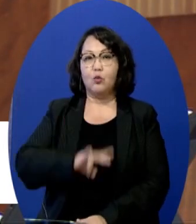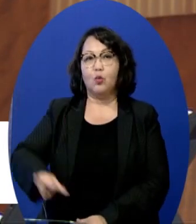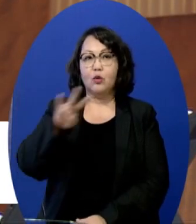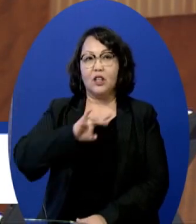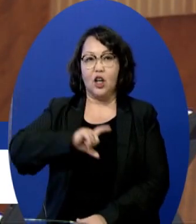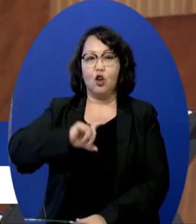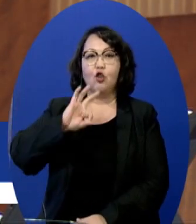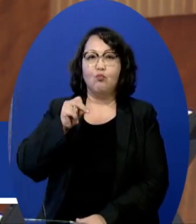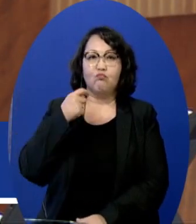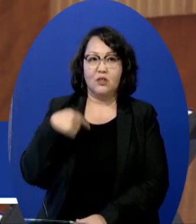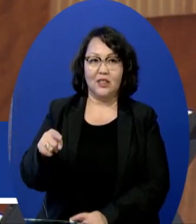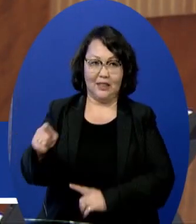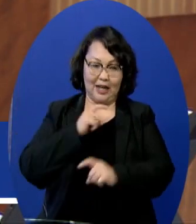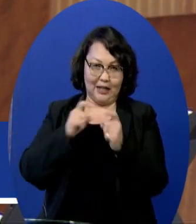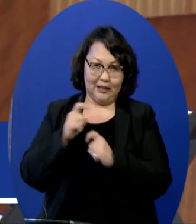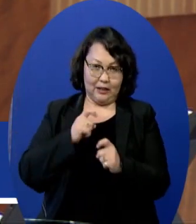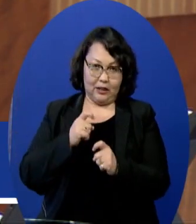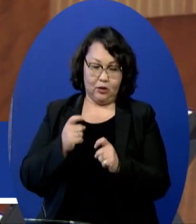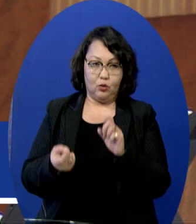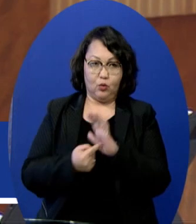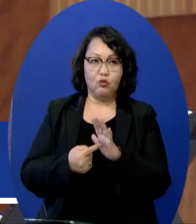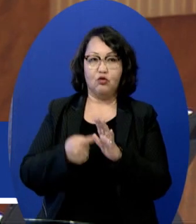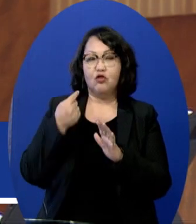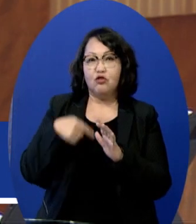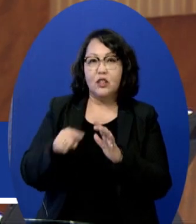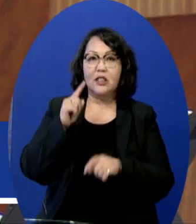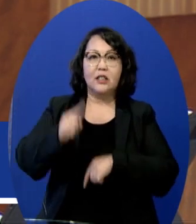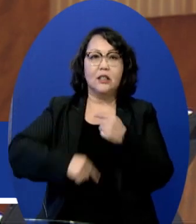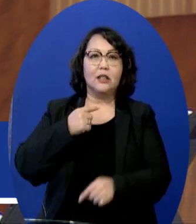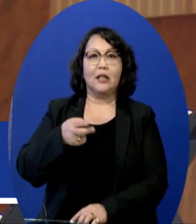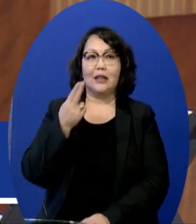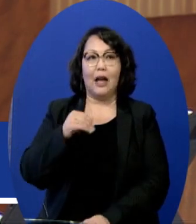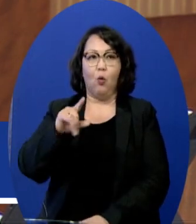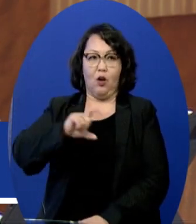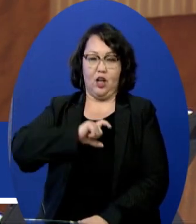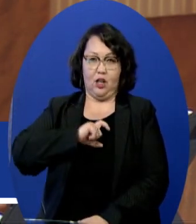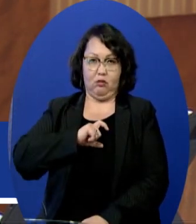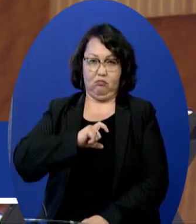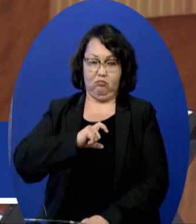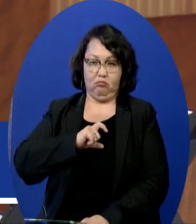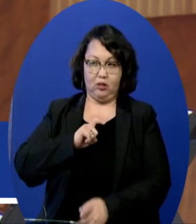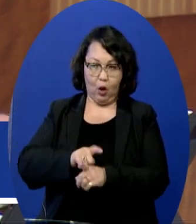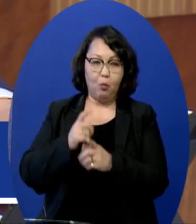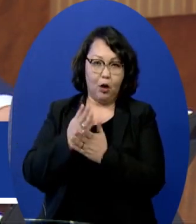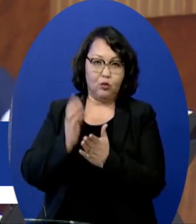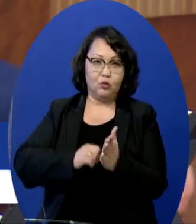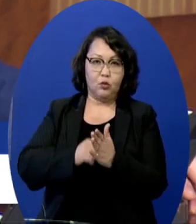гэдэг бол туулийн харилцаа өмчлөгчийн давуу эрх үүсгэж явах ёстой. Энийг энэ хуулиараа зааж өгөхгүй бол